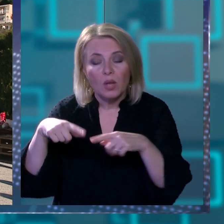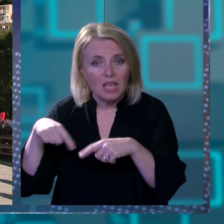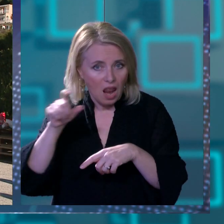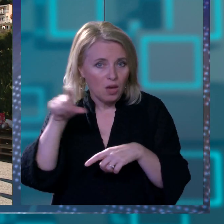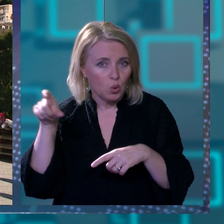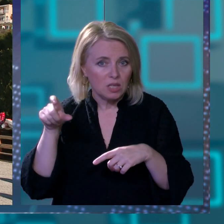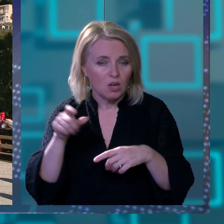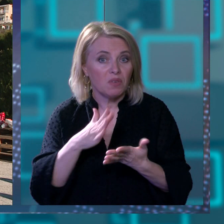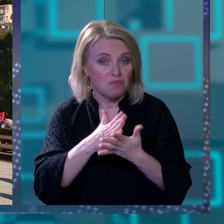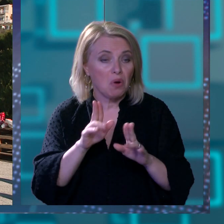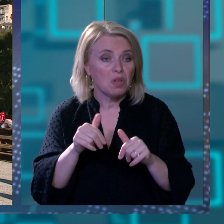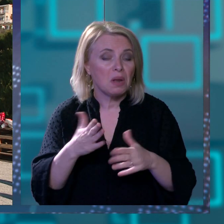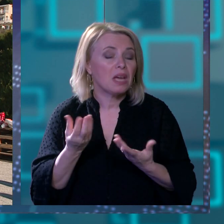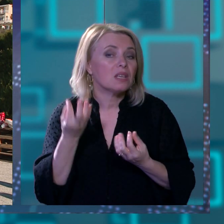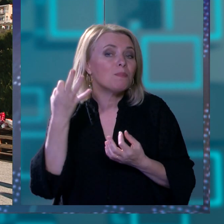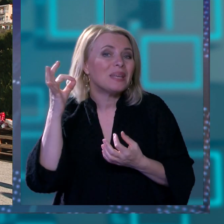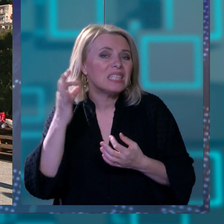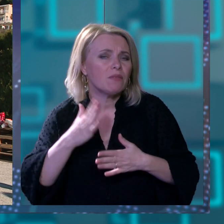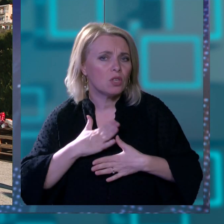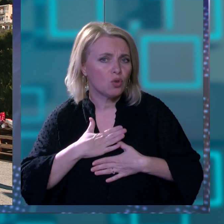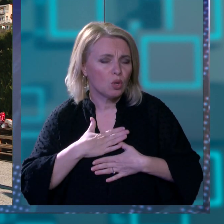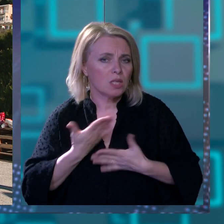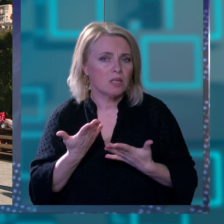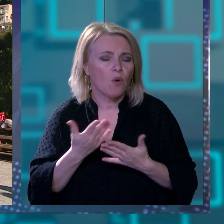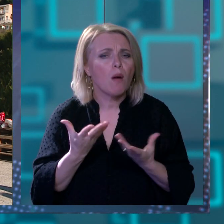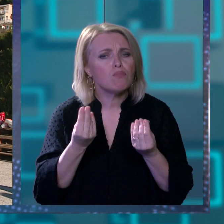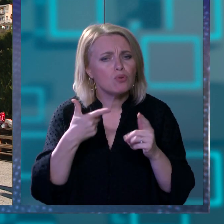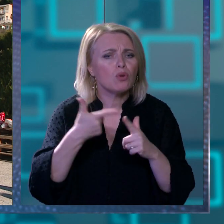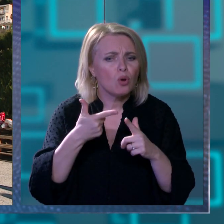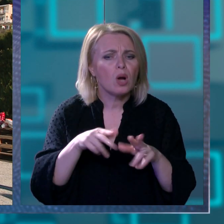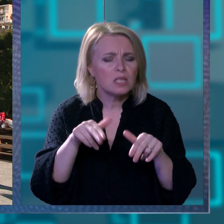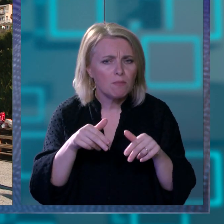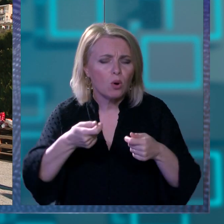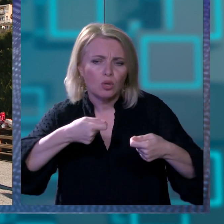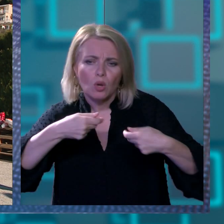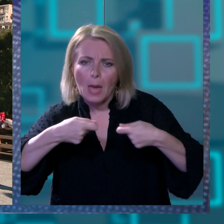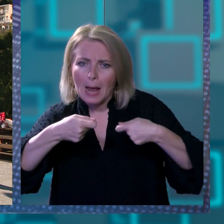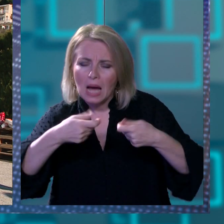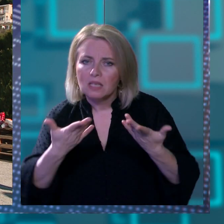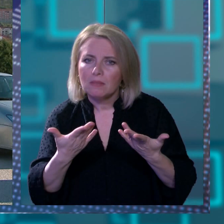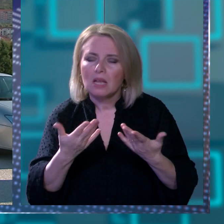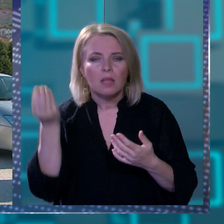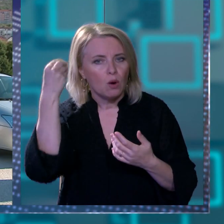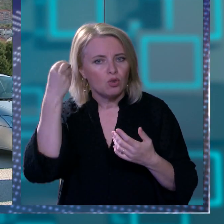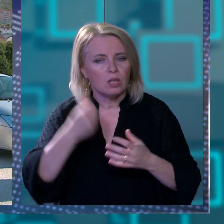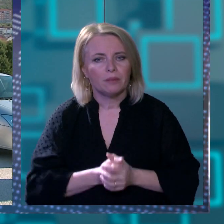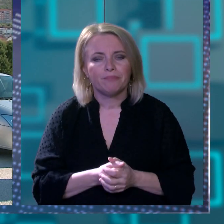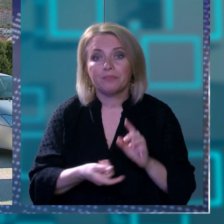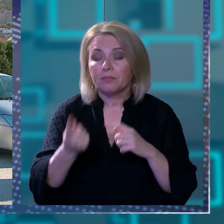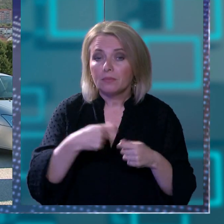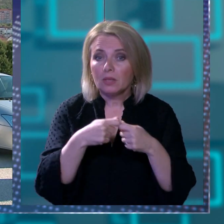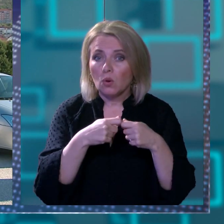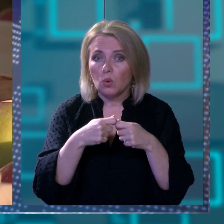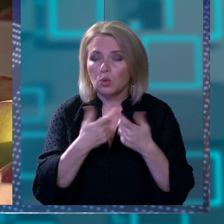i ustanova. Svatko ima neke svoje specifičnosti i puno toga se može u toj interakciji naučiti. Iz